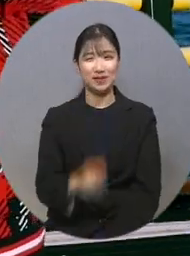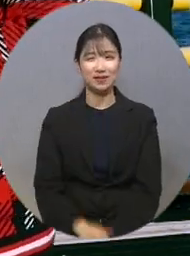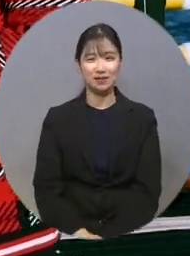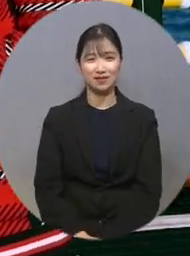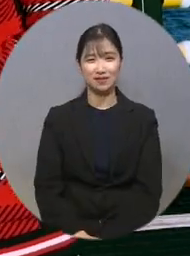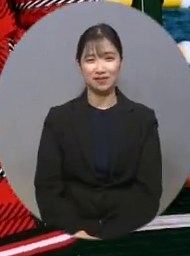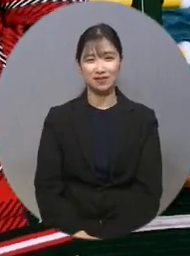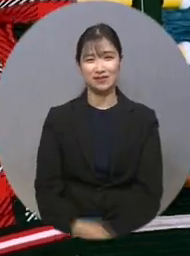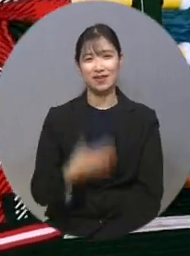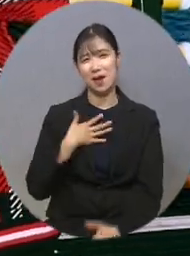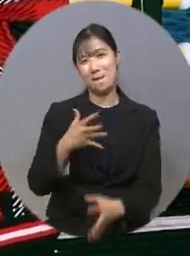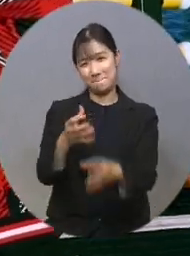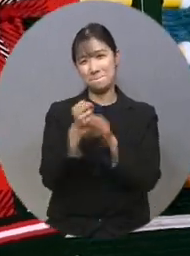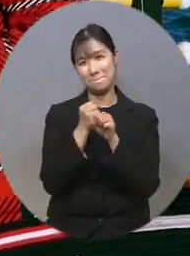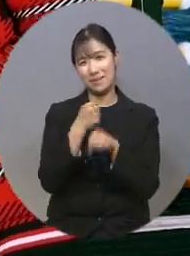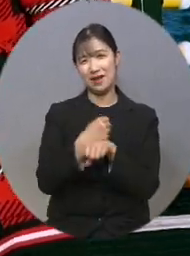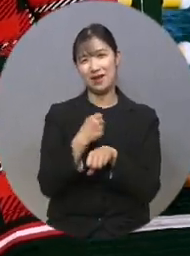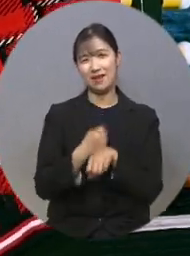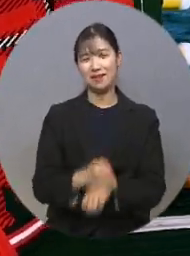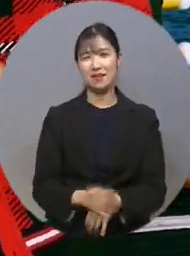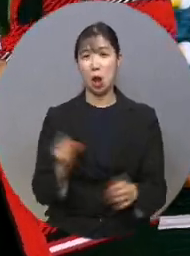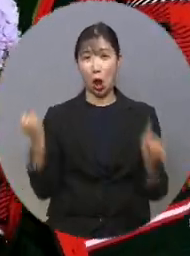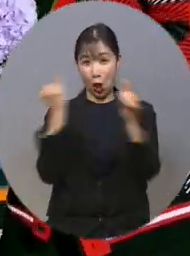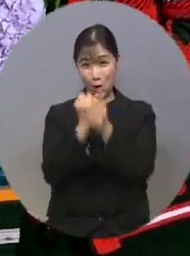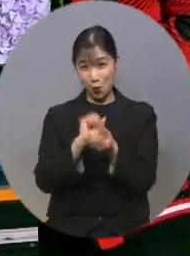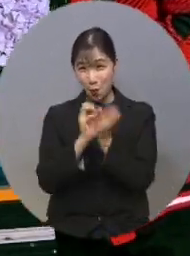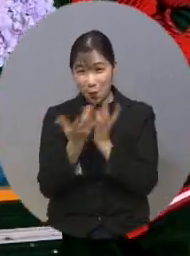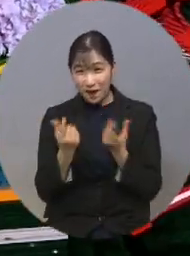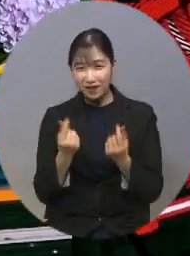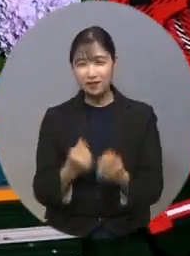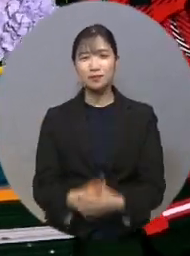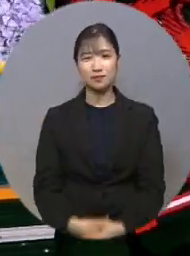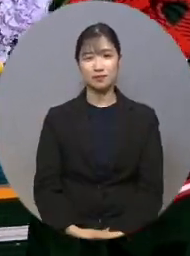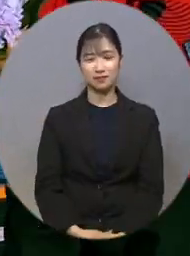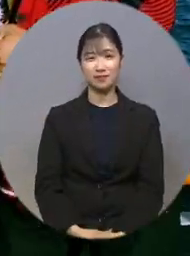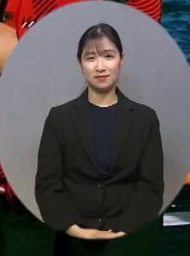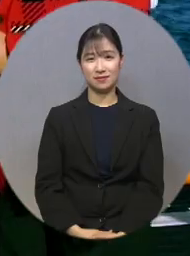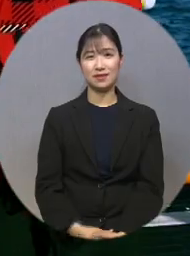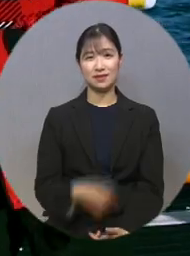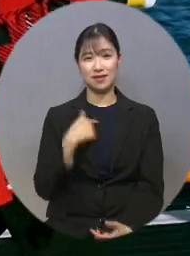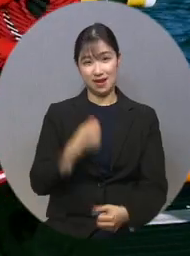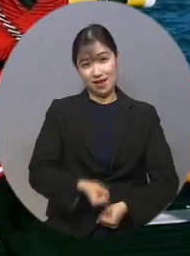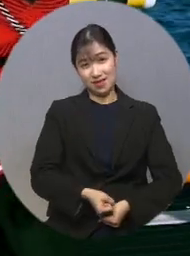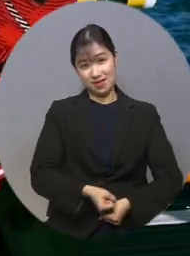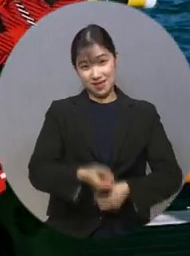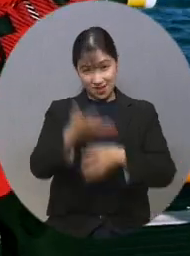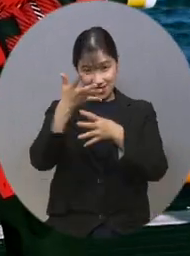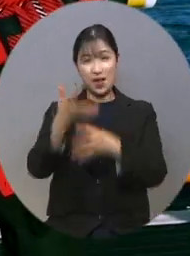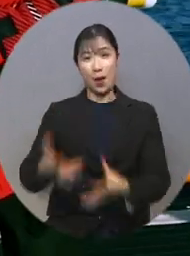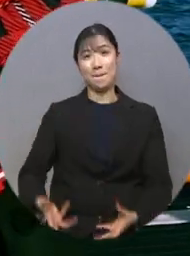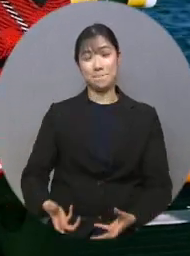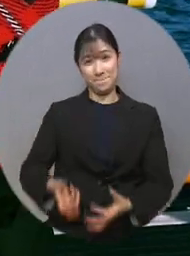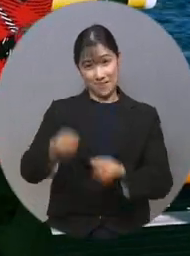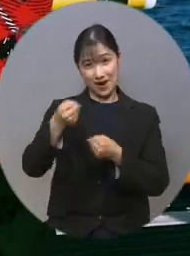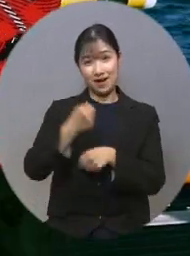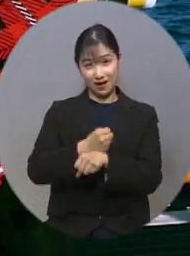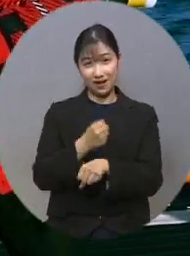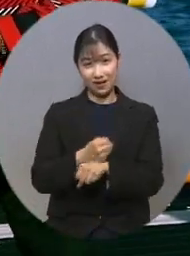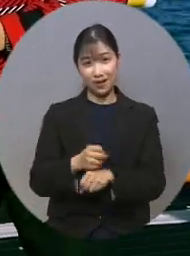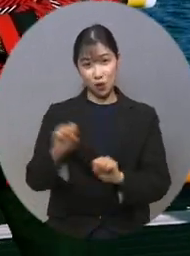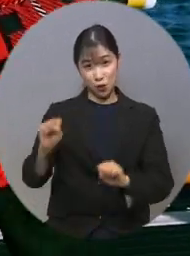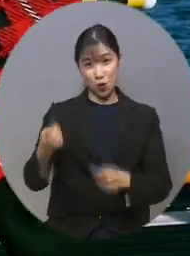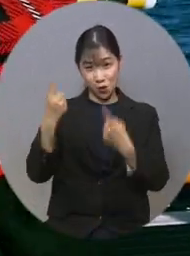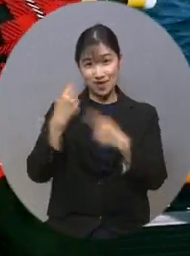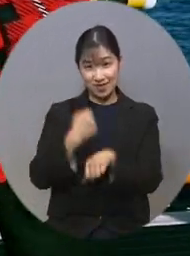오랜만에. 자 그러면 자 이동 스튜디오로 던질 테니까 예. 자 받아주세요. 예, 예, 예. 자, 예. 자